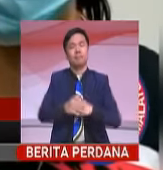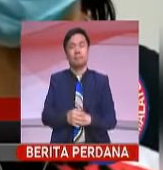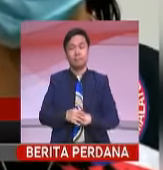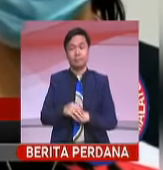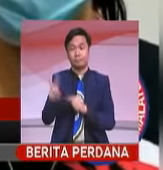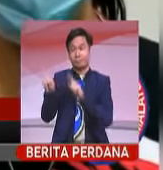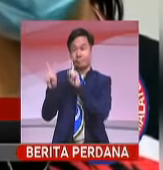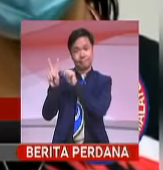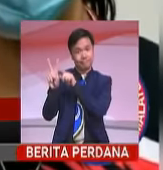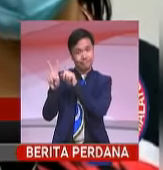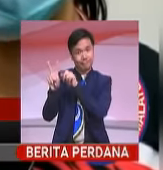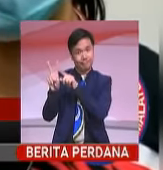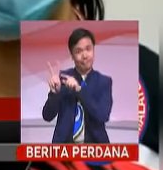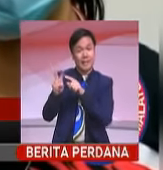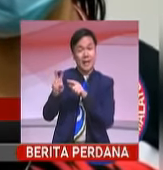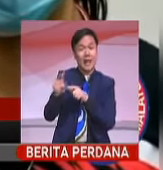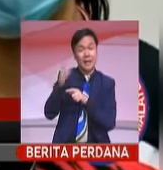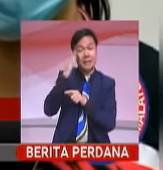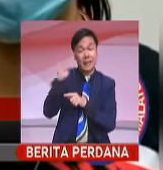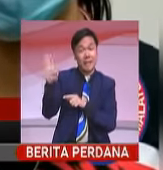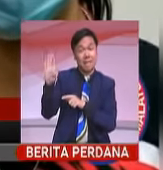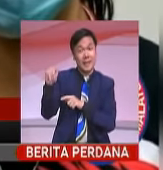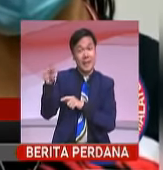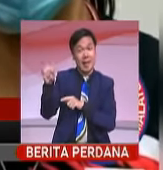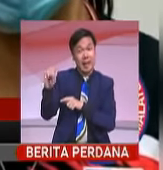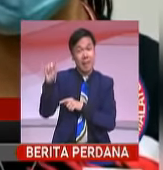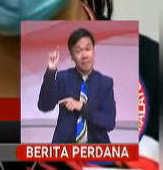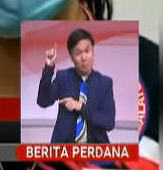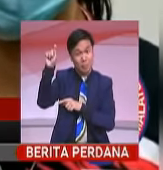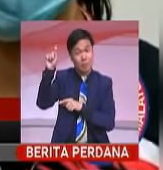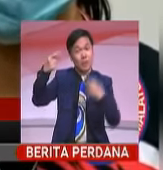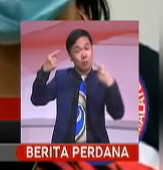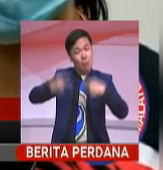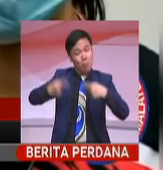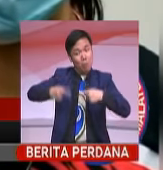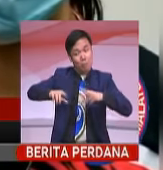rasa DAM yang buat itu internal tournament